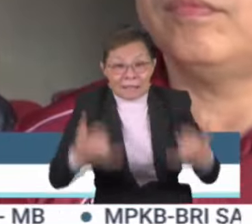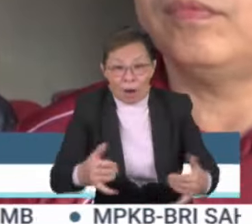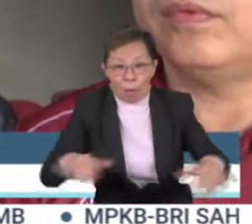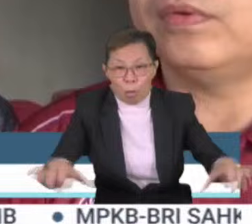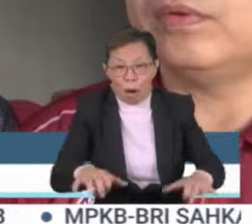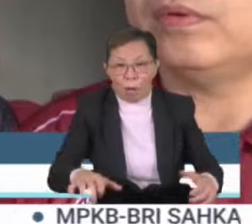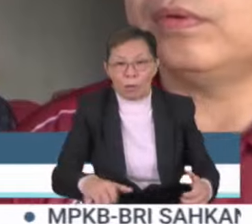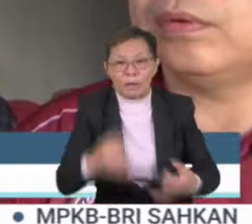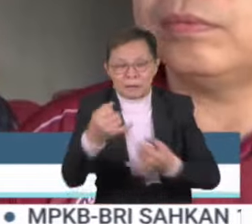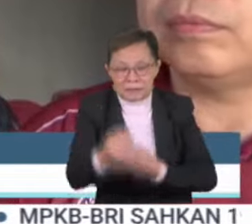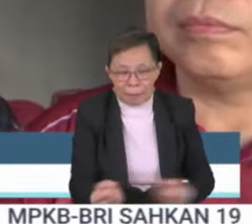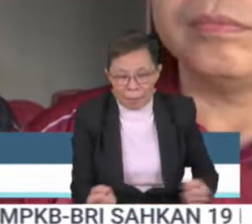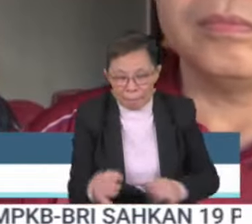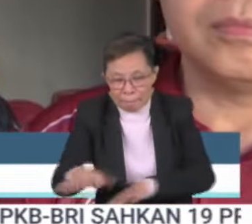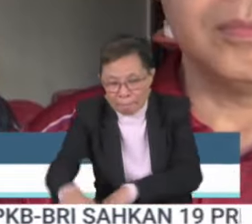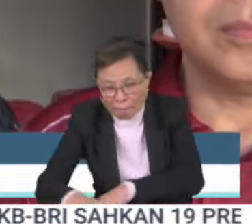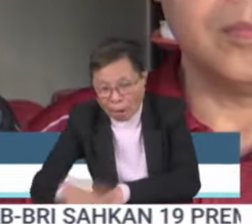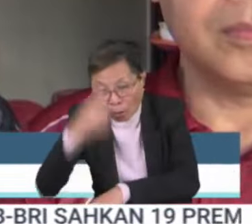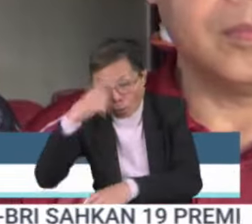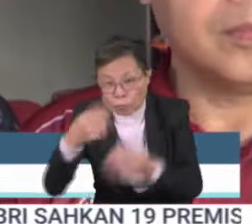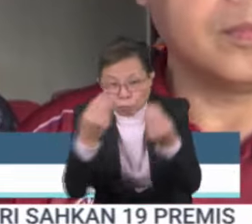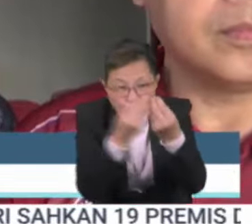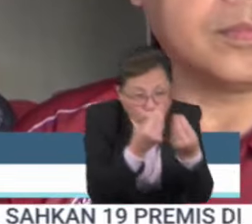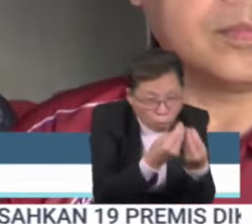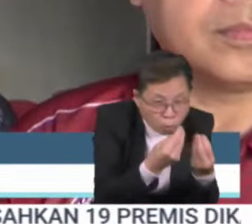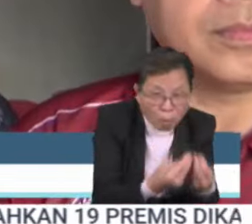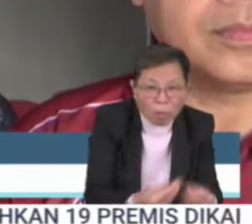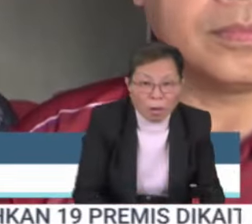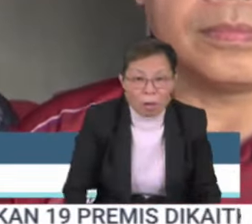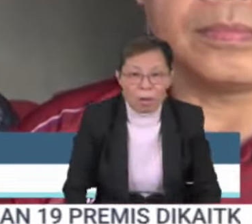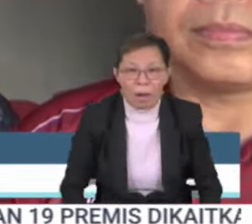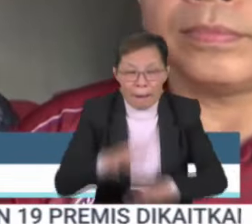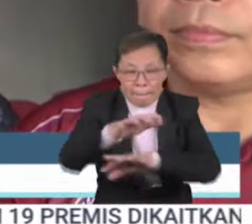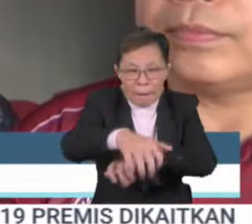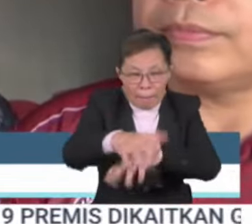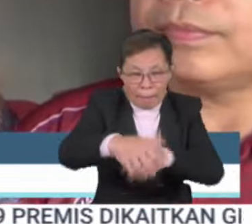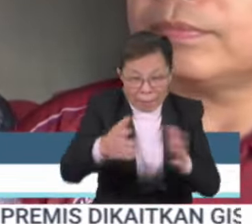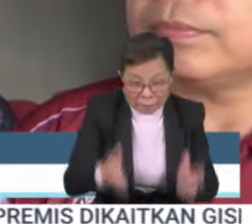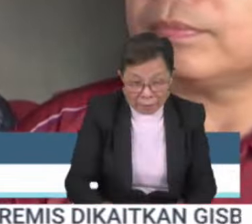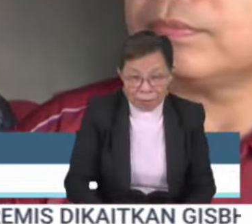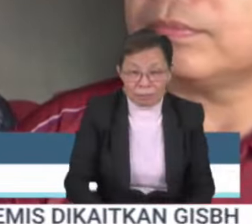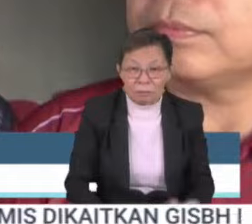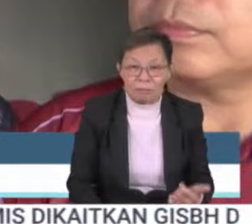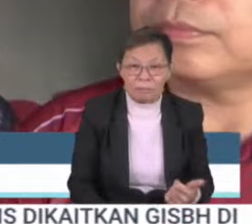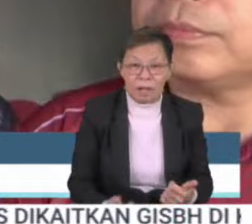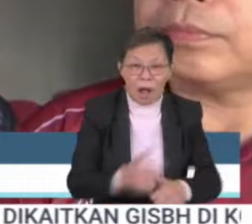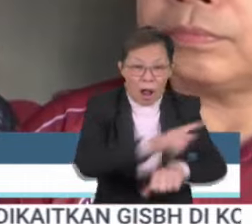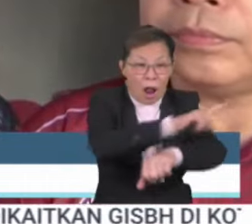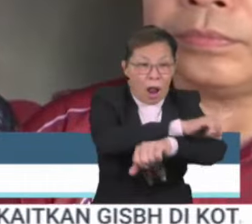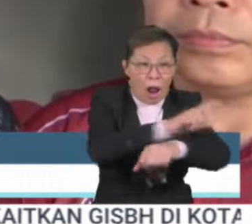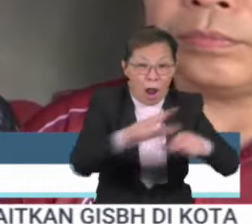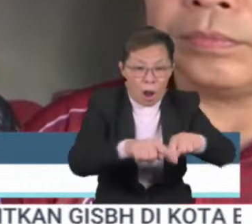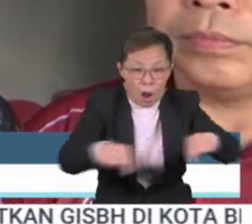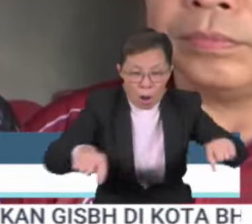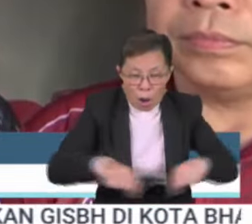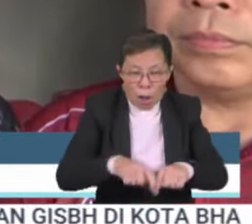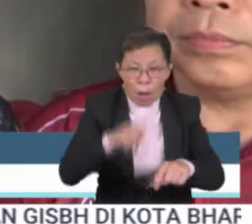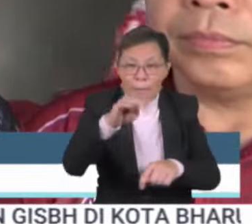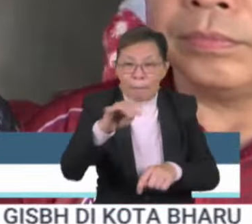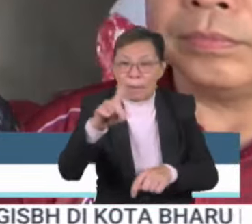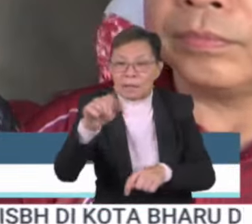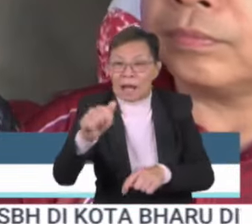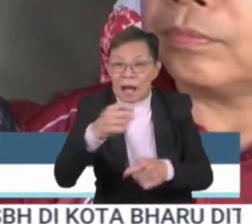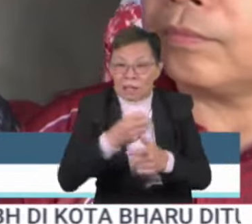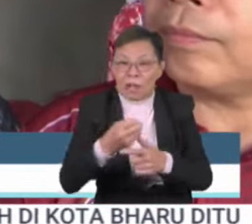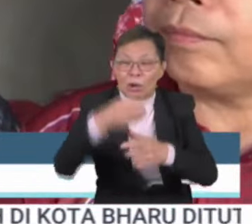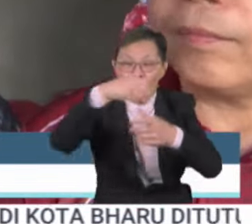oleh Jabatan Pertanian untuk membuat bancian kepada petani-petani sama ada luar mada ataupun